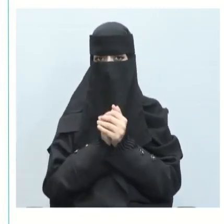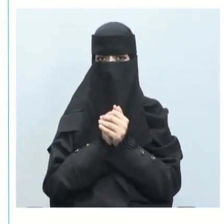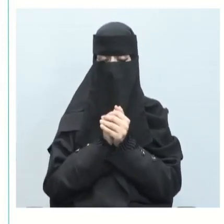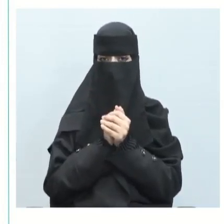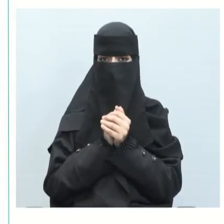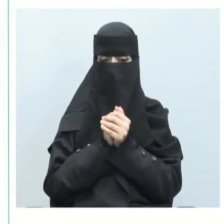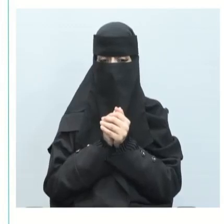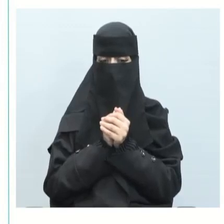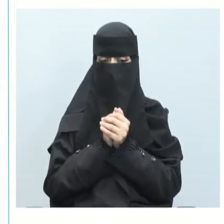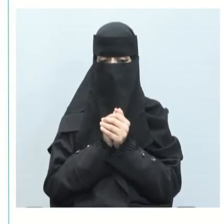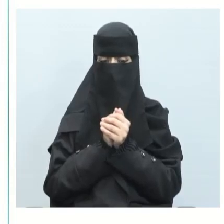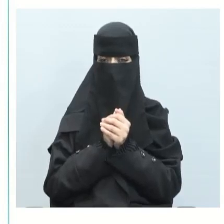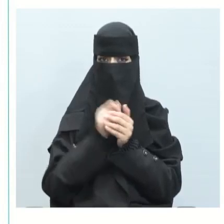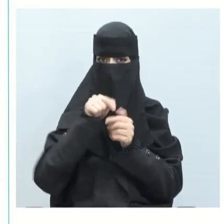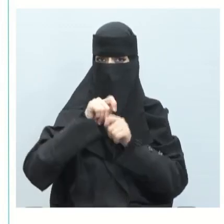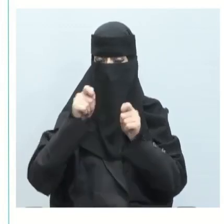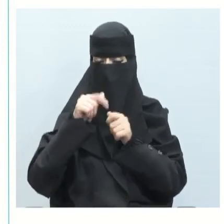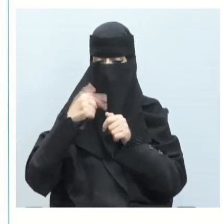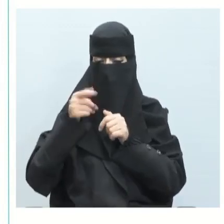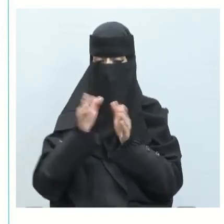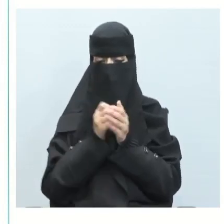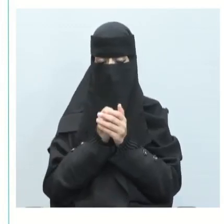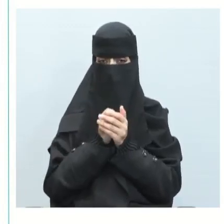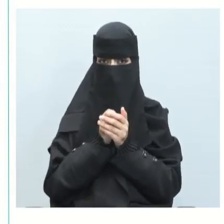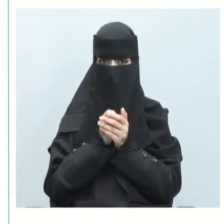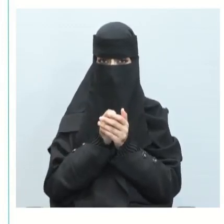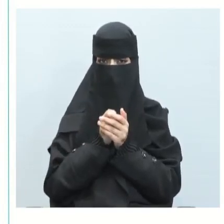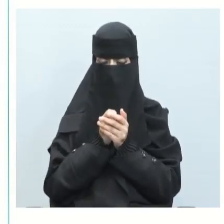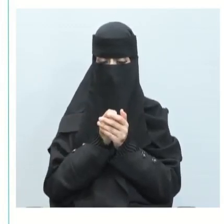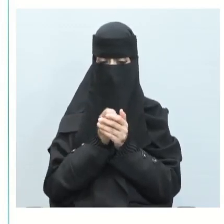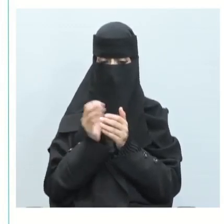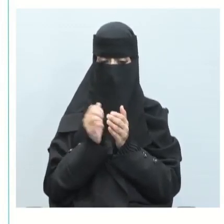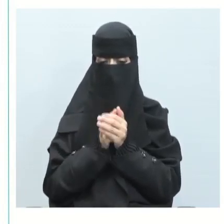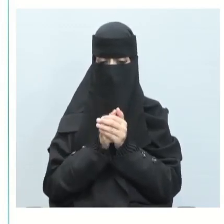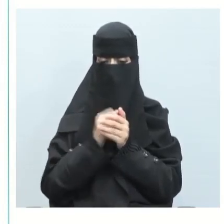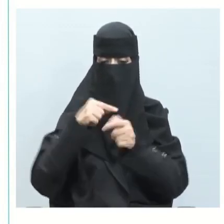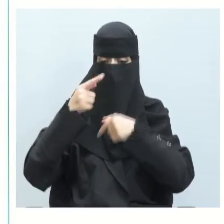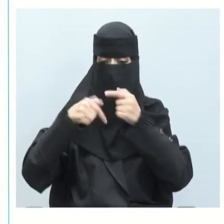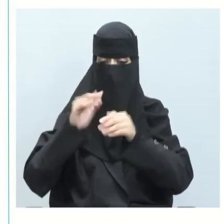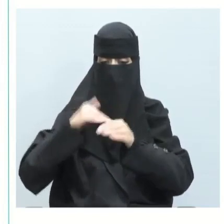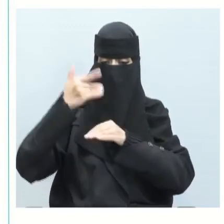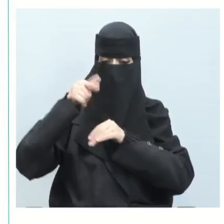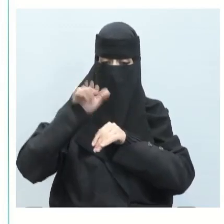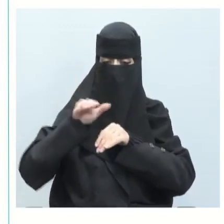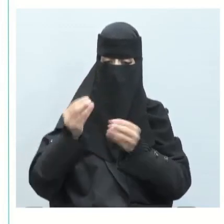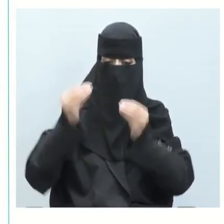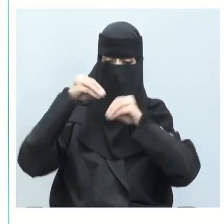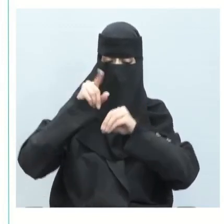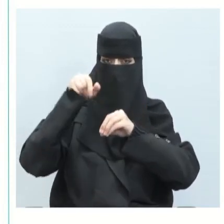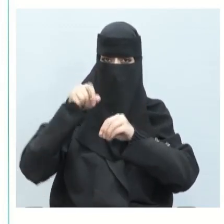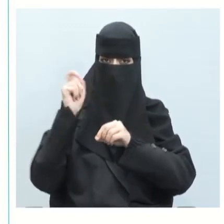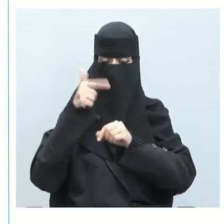وانتهينا من التكاليف بانواعها اذا بالتاكيد هنالك فرصه ان نحقق ربح ومن ثم قد يكون فرصه لزياده هذا